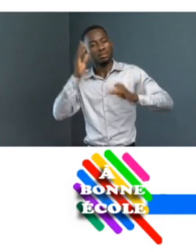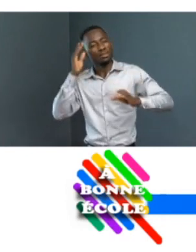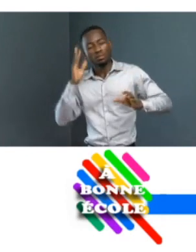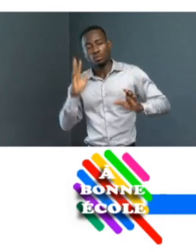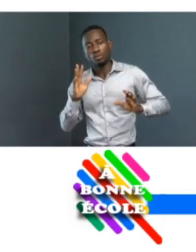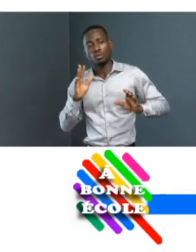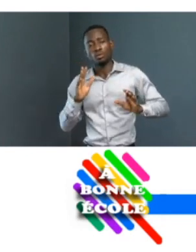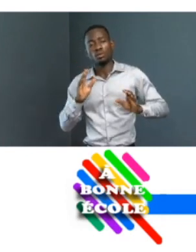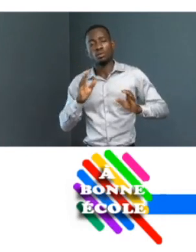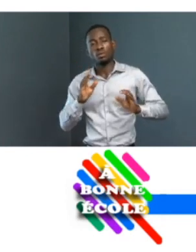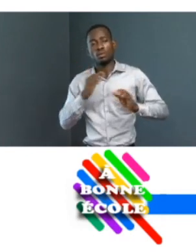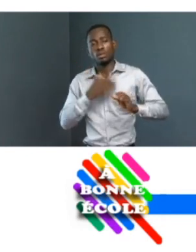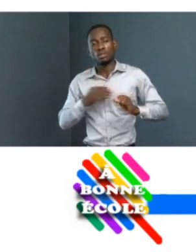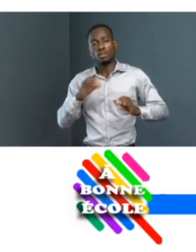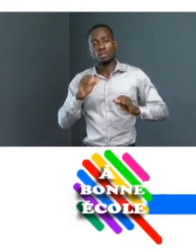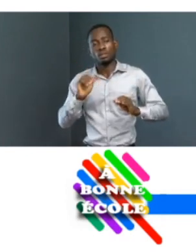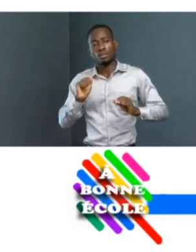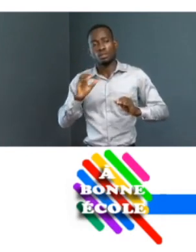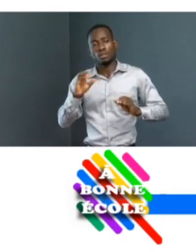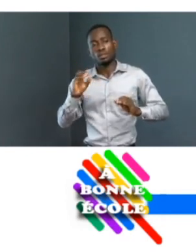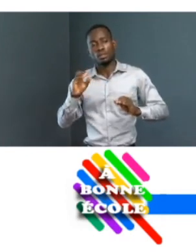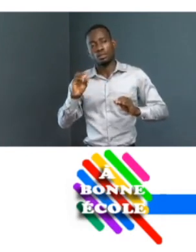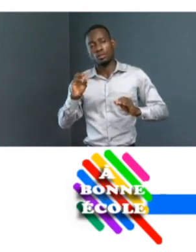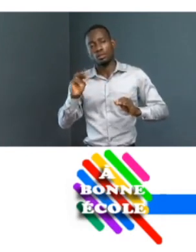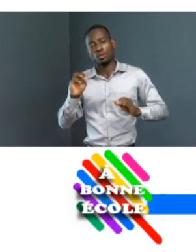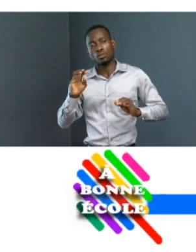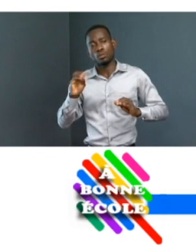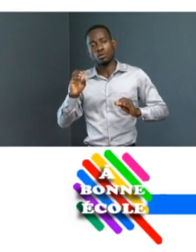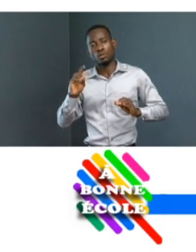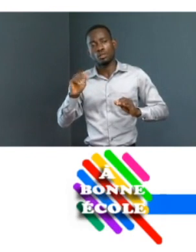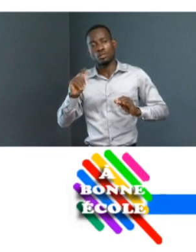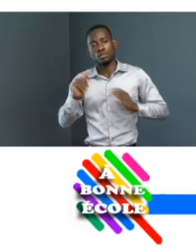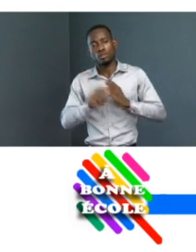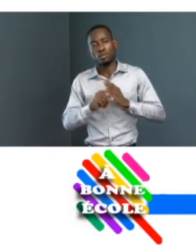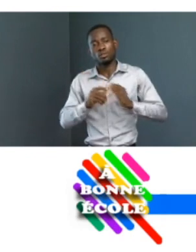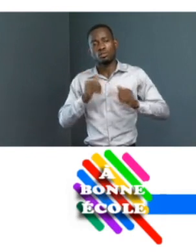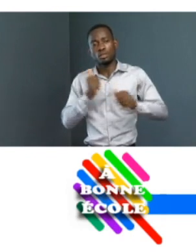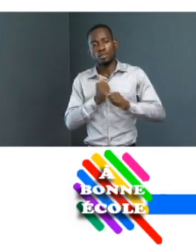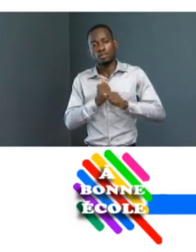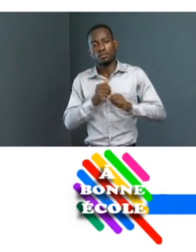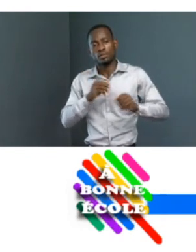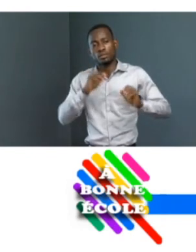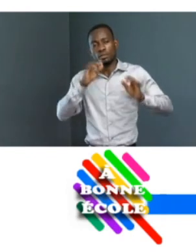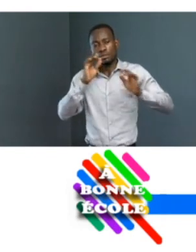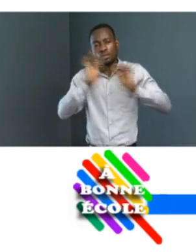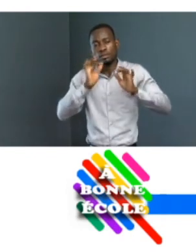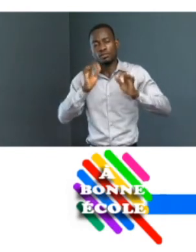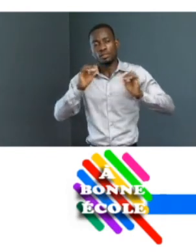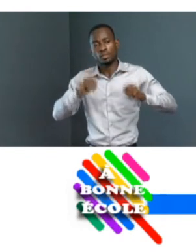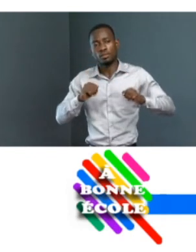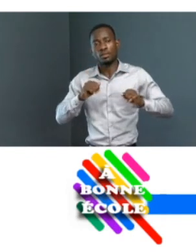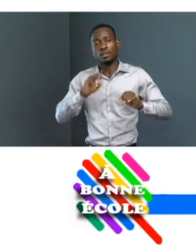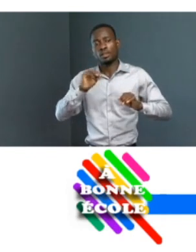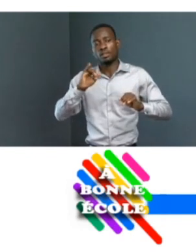Et l'accommodation est une activité réflexe qui permet la mise au point des